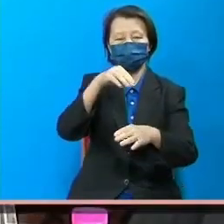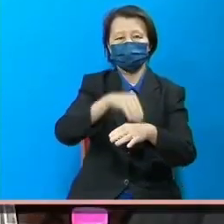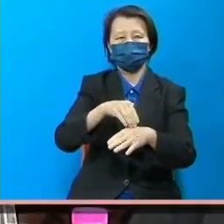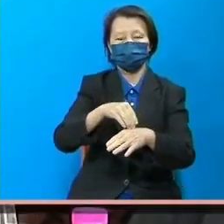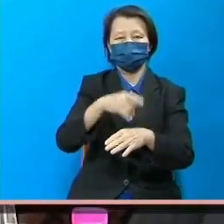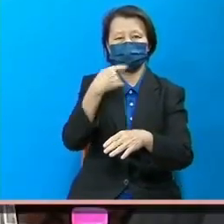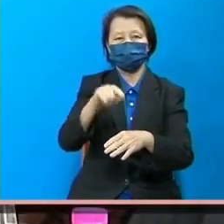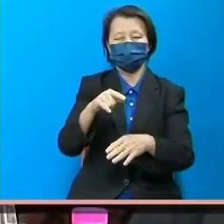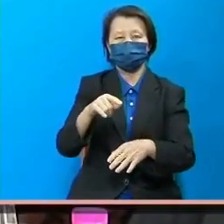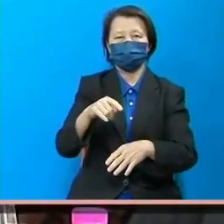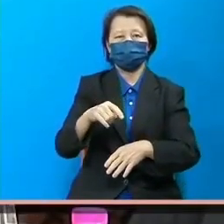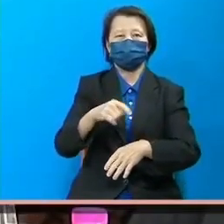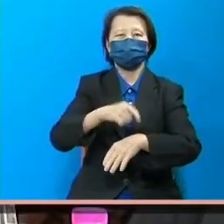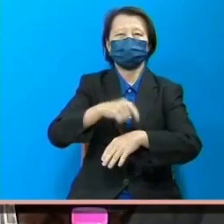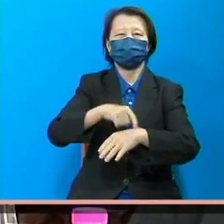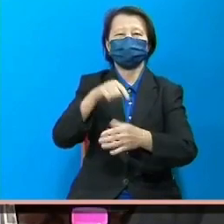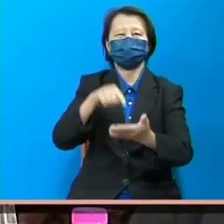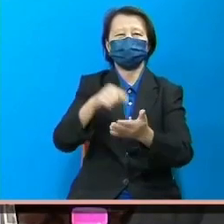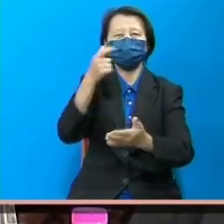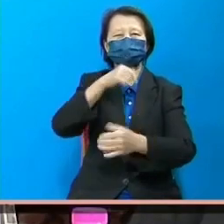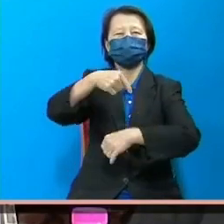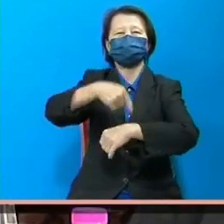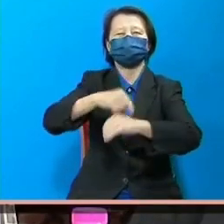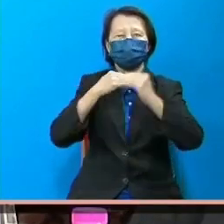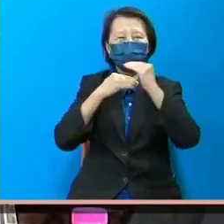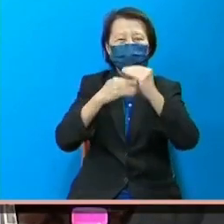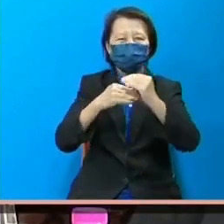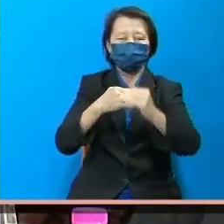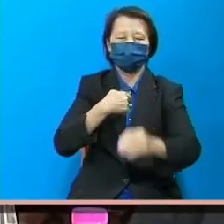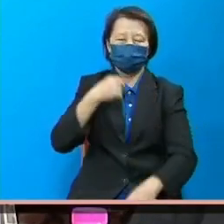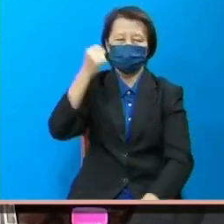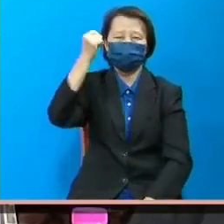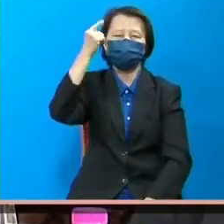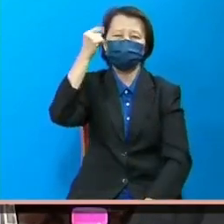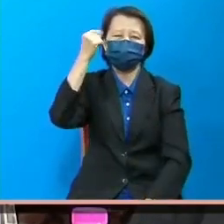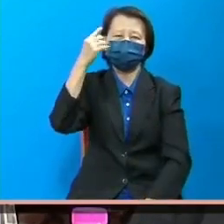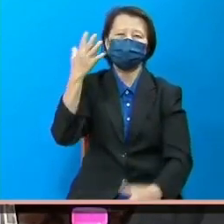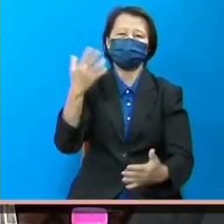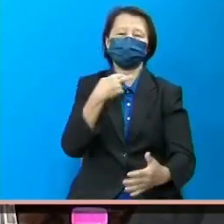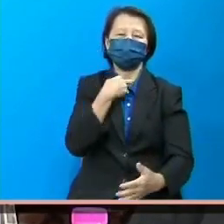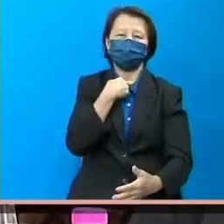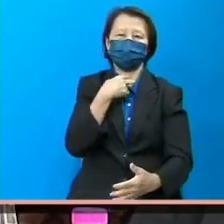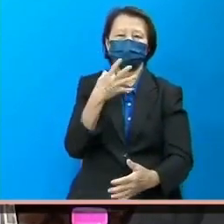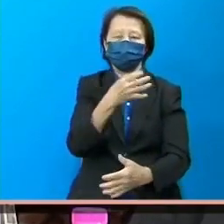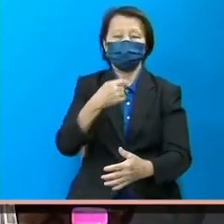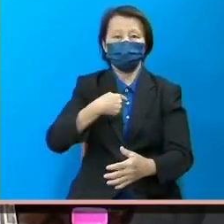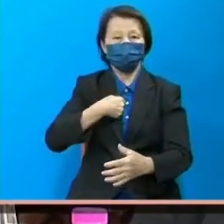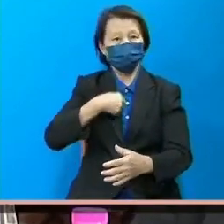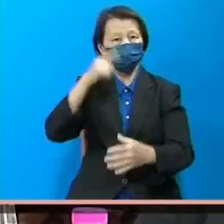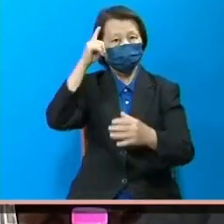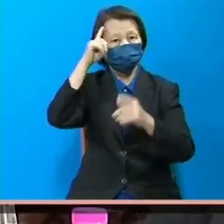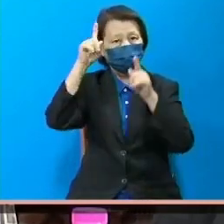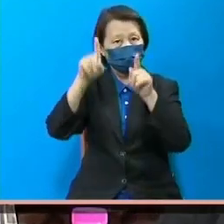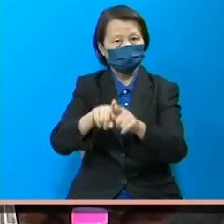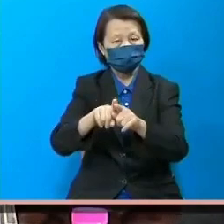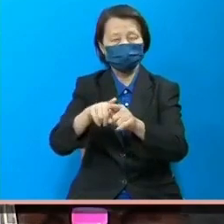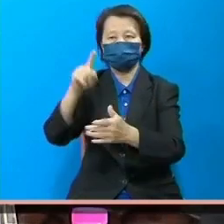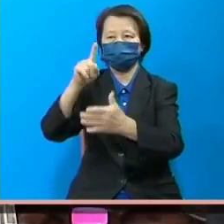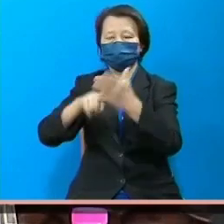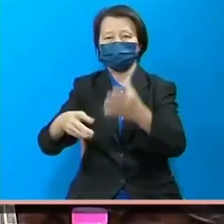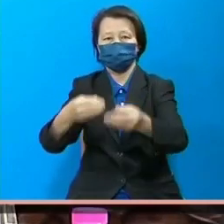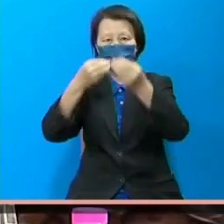kerana sangat terbatas. Saya faham kekangannya dan saya setuju dengan apa yang diumumkan